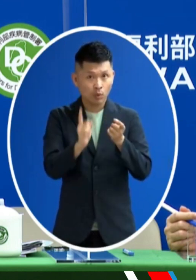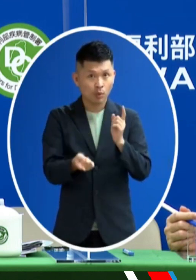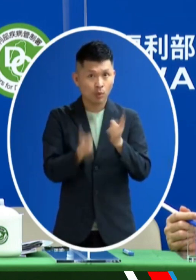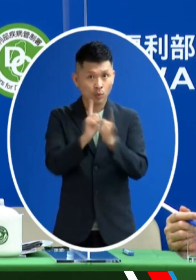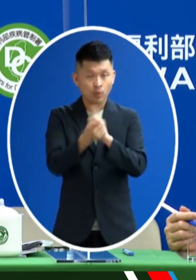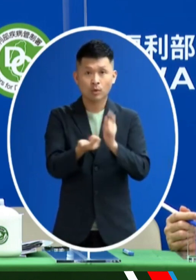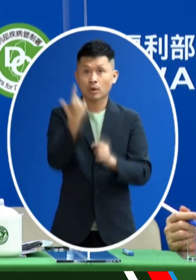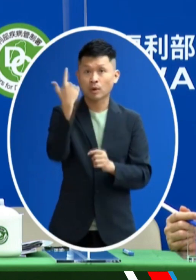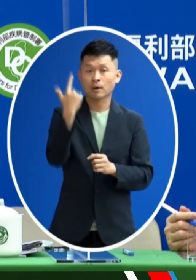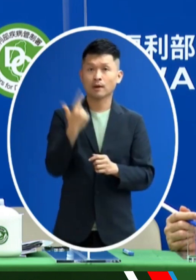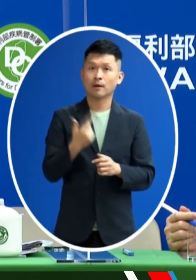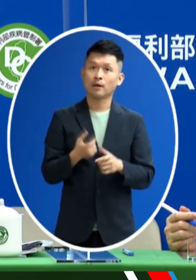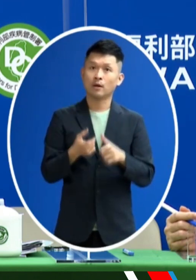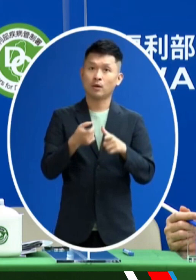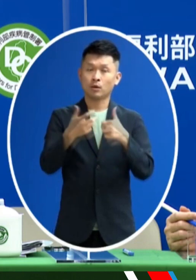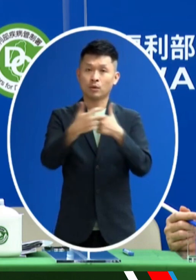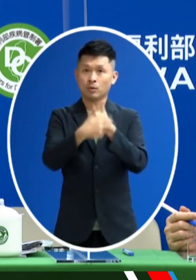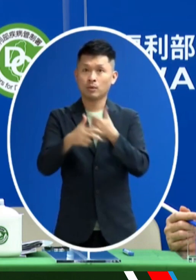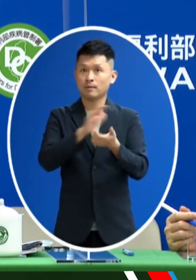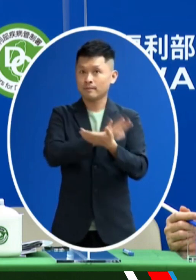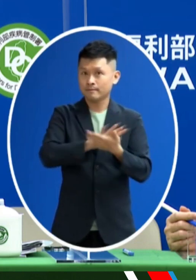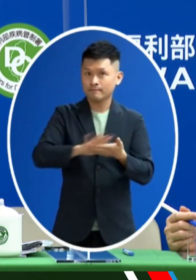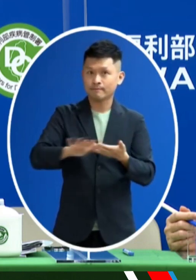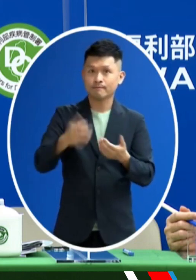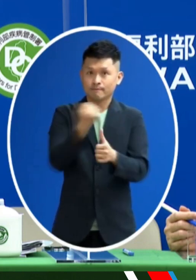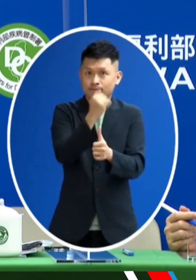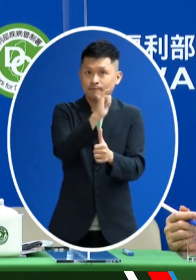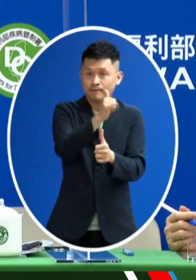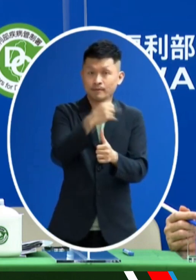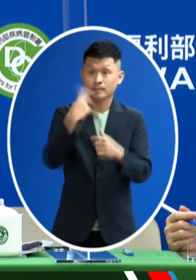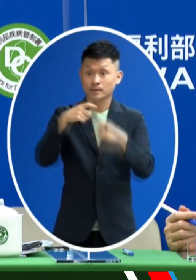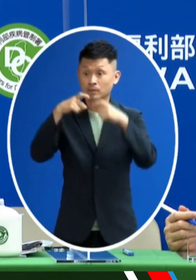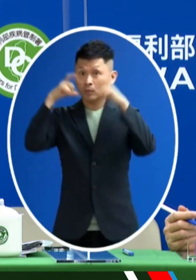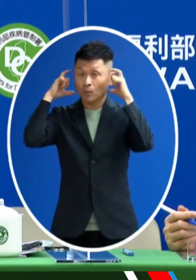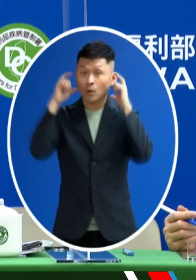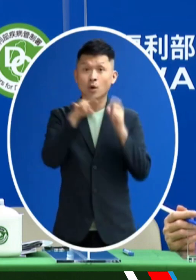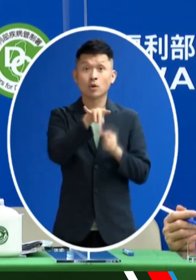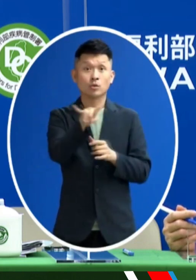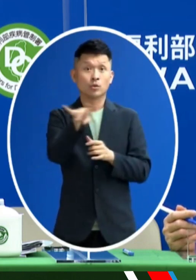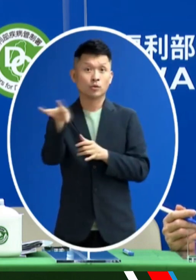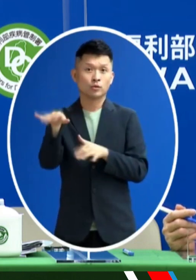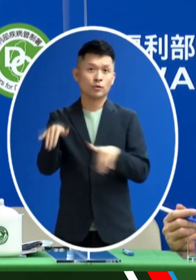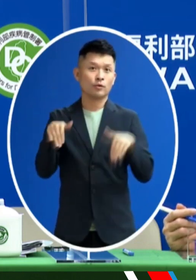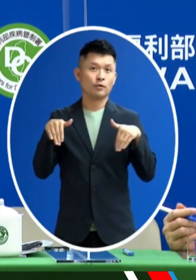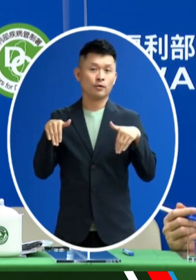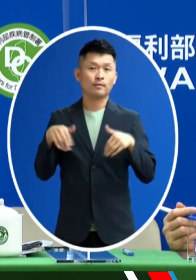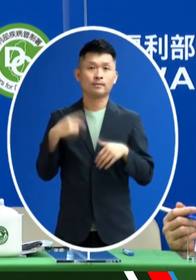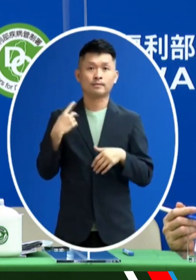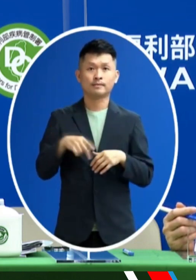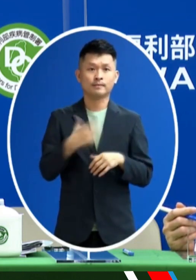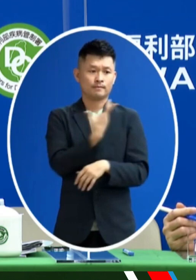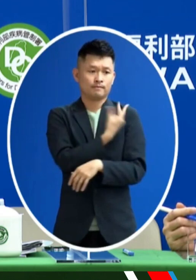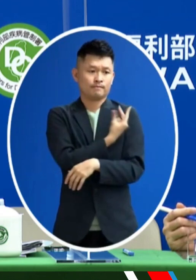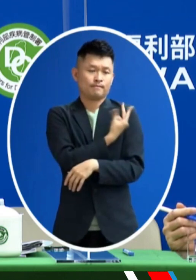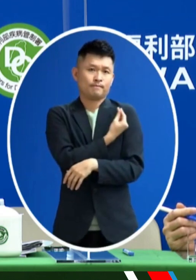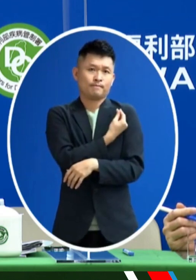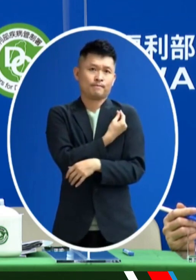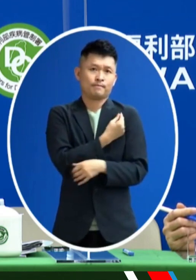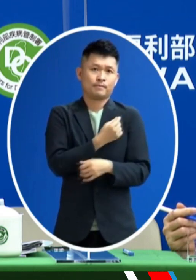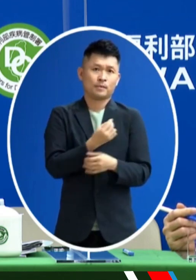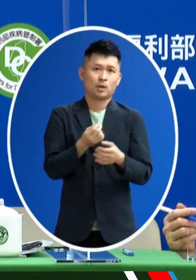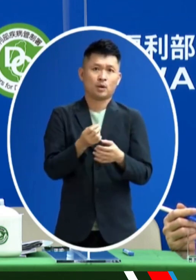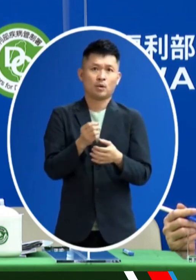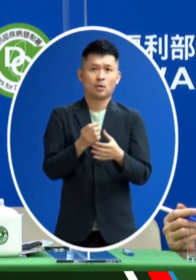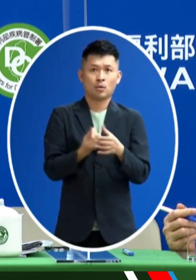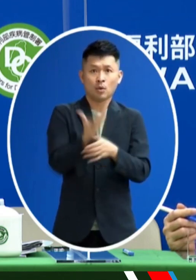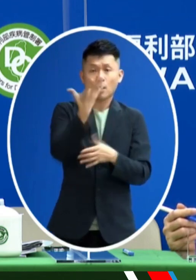的一个公卫的效果。那口罩也戴不错，那疫苗虽然进展不快，但每天也大概有